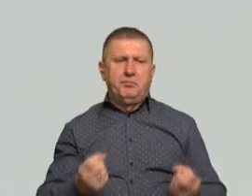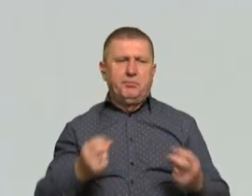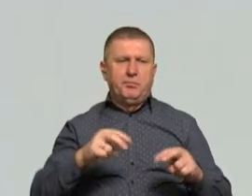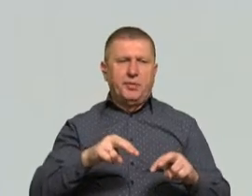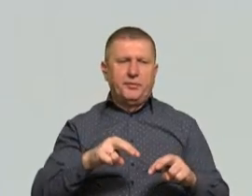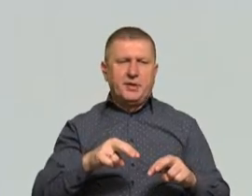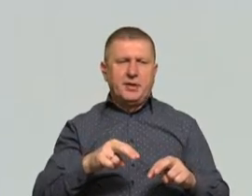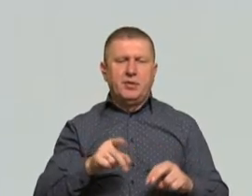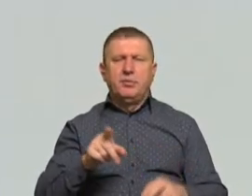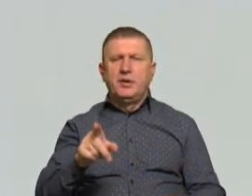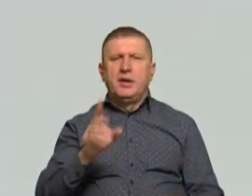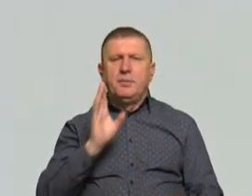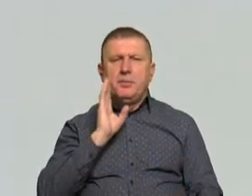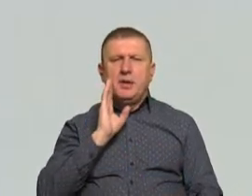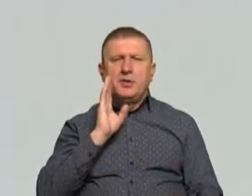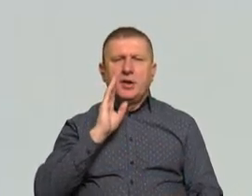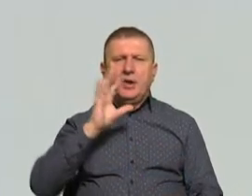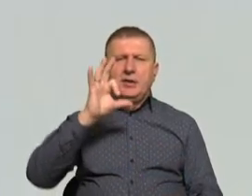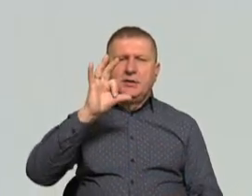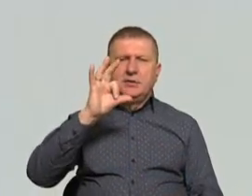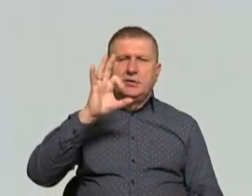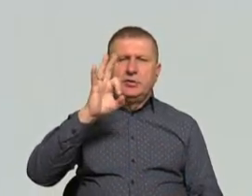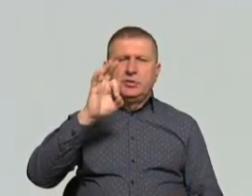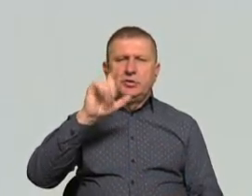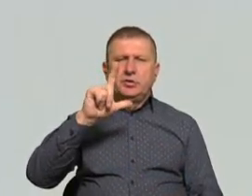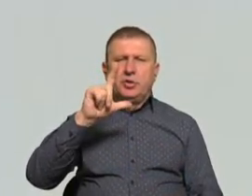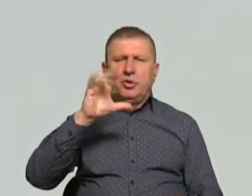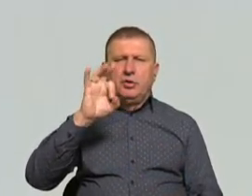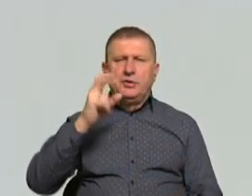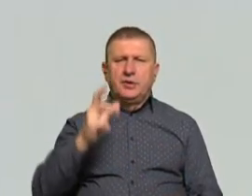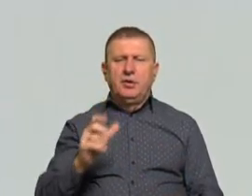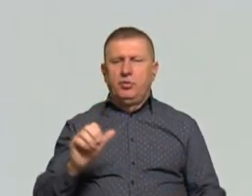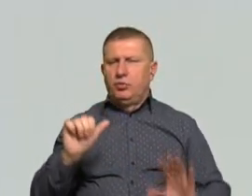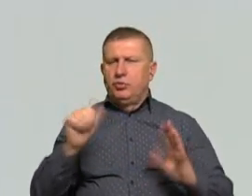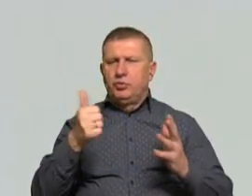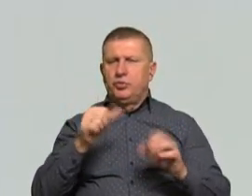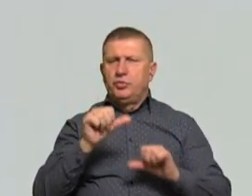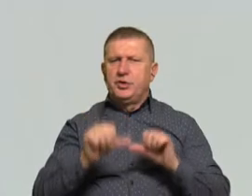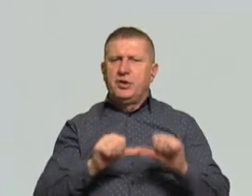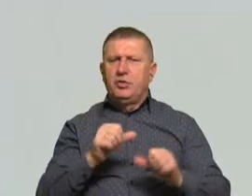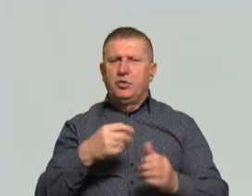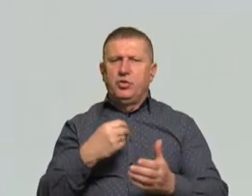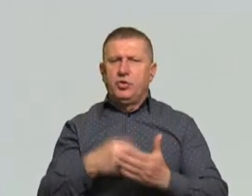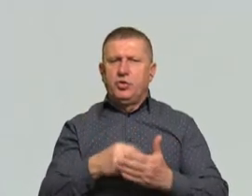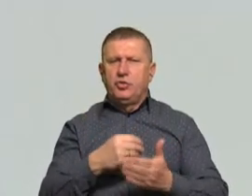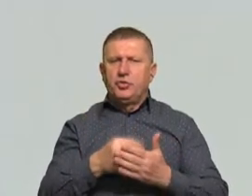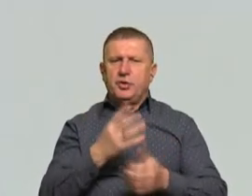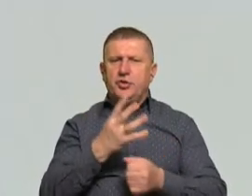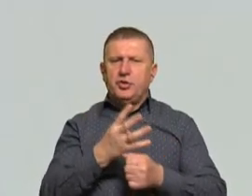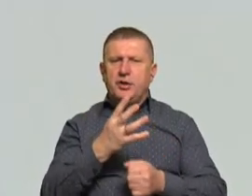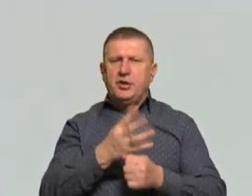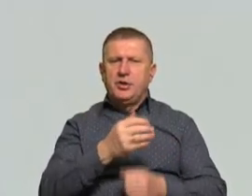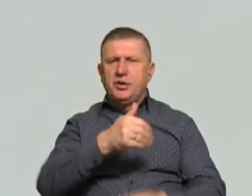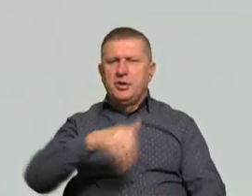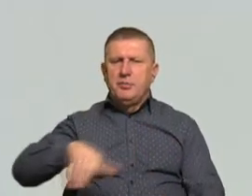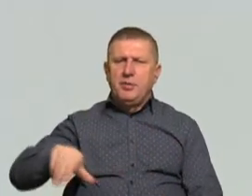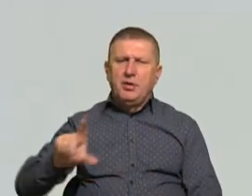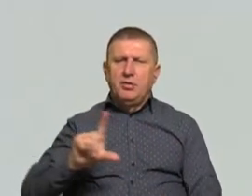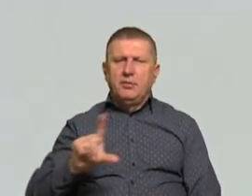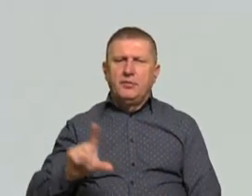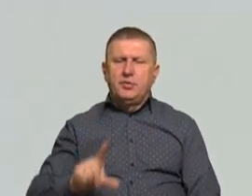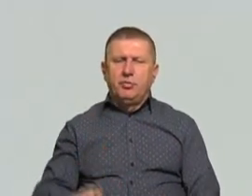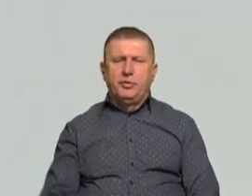państwo wiecie, te mieszkania tam na Solskiego powstają już 6 rok. Koszt tego wszystkiego to jest ponad 40 milionów złotych.